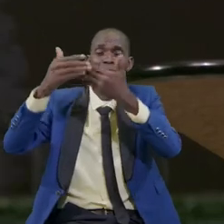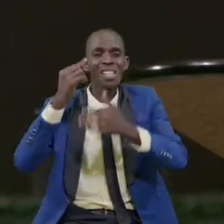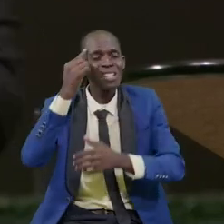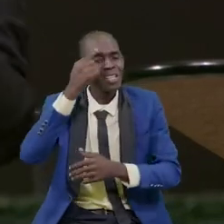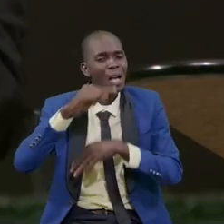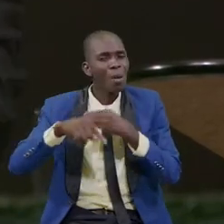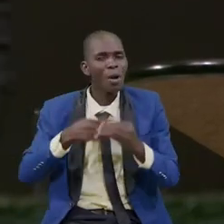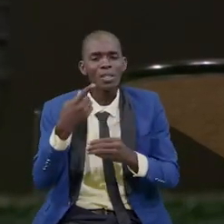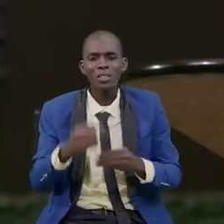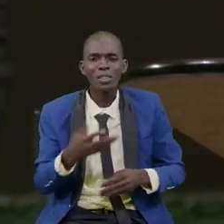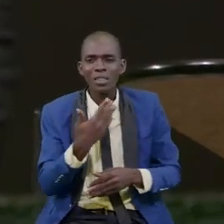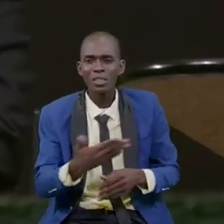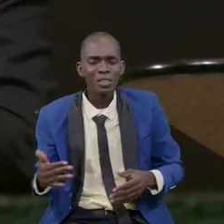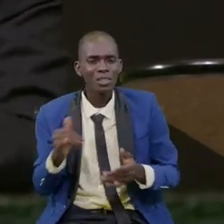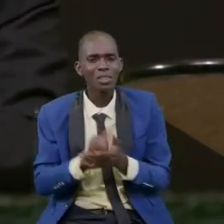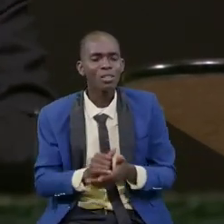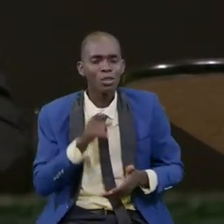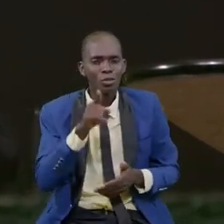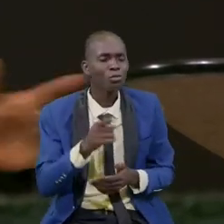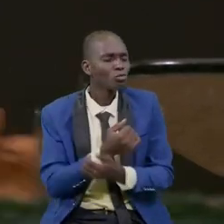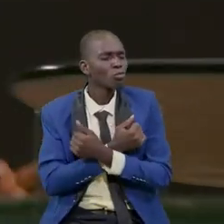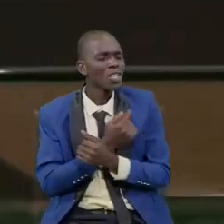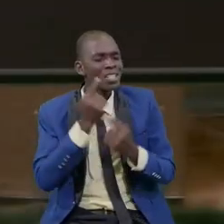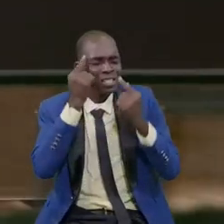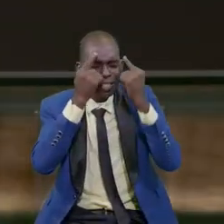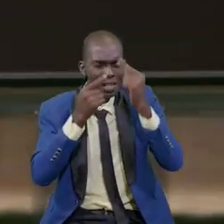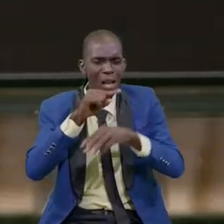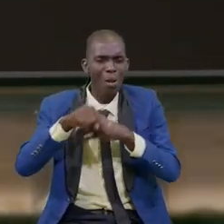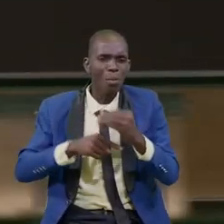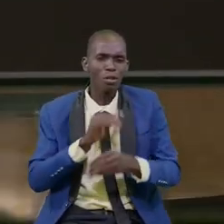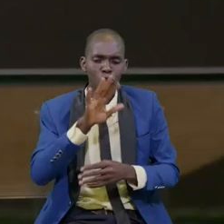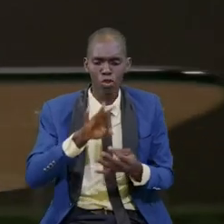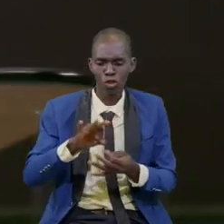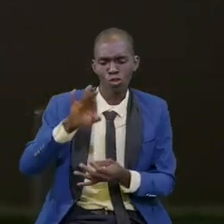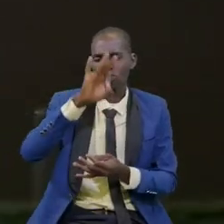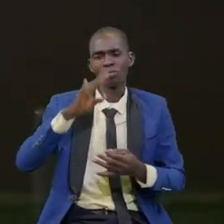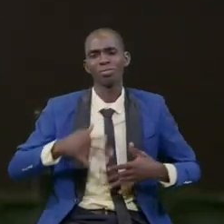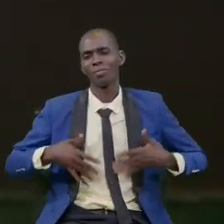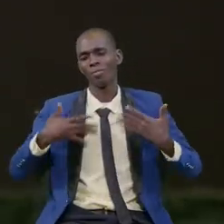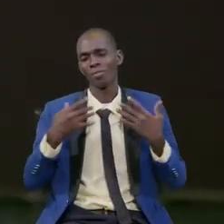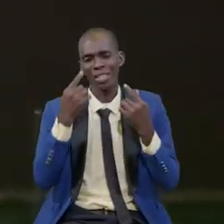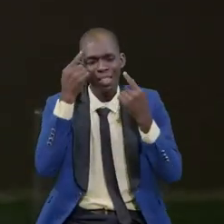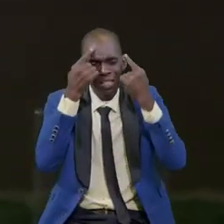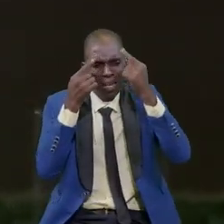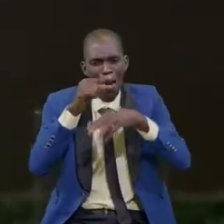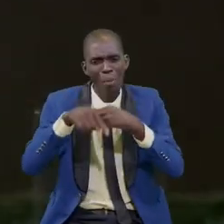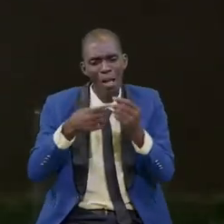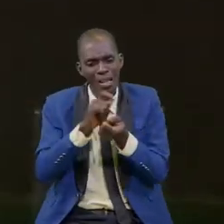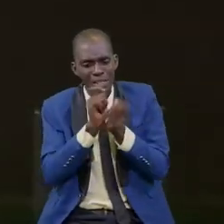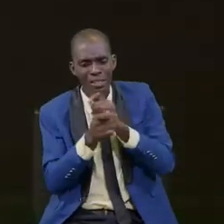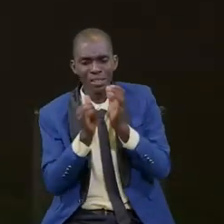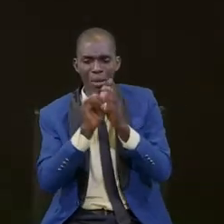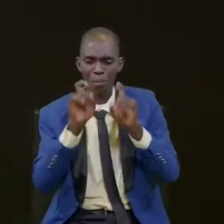aux choses que tu as perdues. Pensez à votre vie spirituelle. Pensez aux changements qui doivent